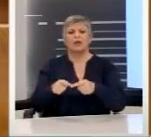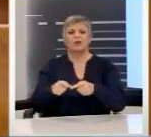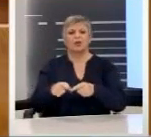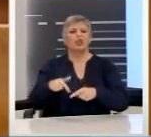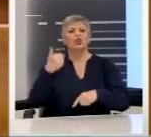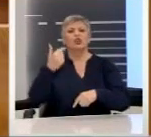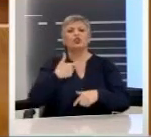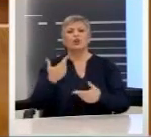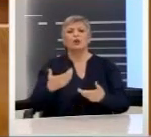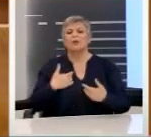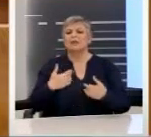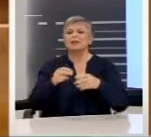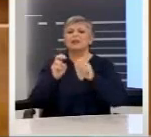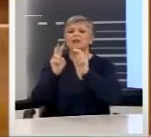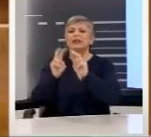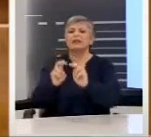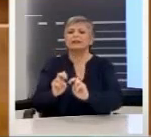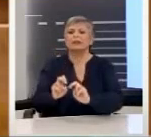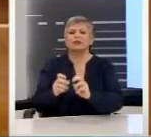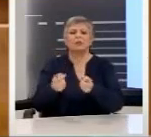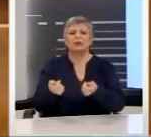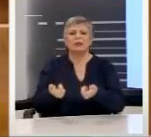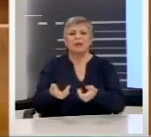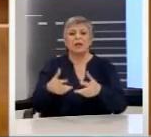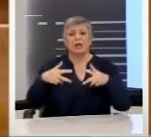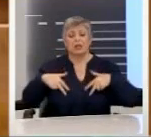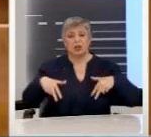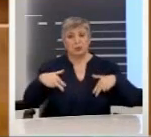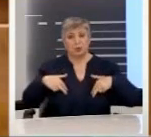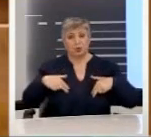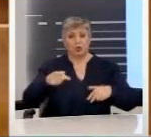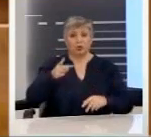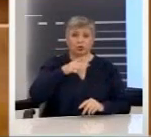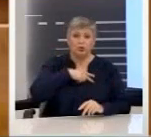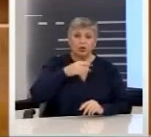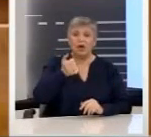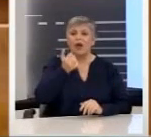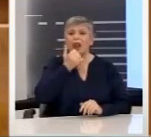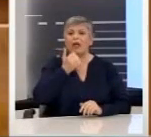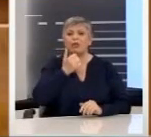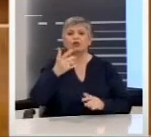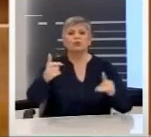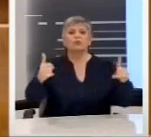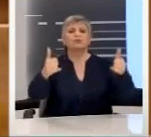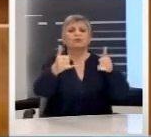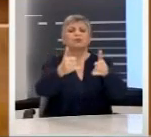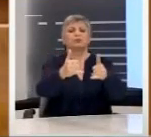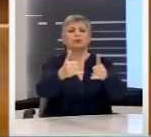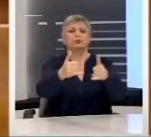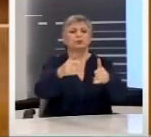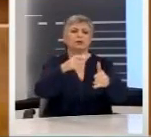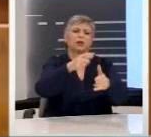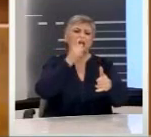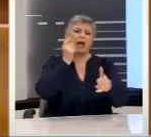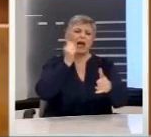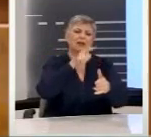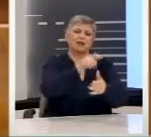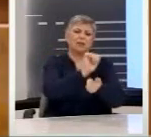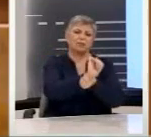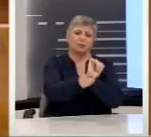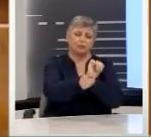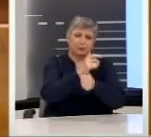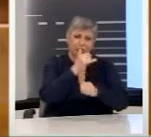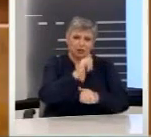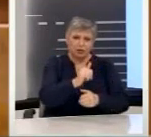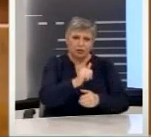να εξτάσουμε τι, το αν καλός ή κακός ο Υπουργός Εθνικής Άμυνας τηλεφωνήθηκε με τον Ισοβίτη. Αυτό είναι το ένα τώρα. Θα δούμε τώρα